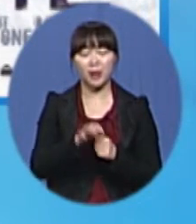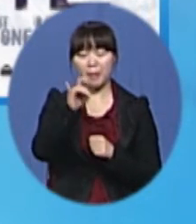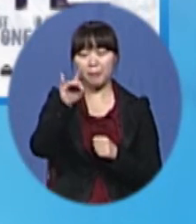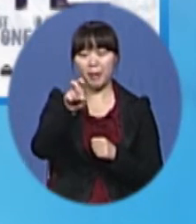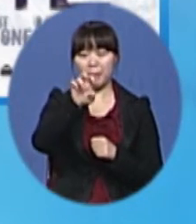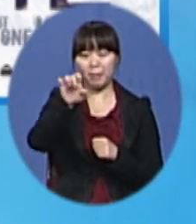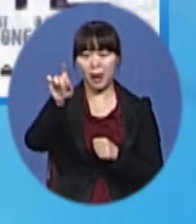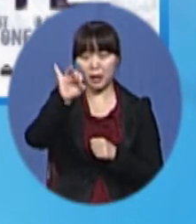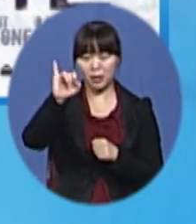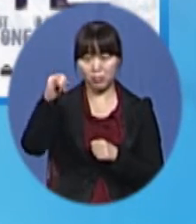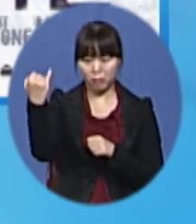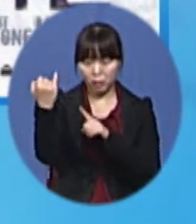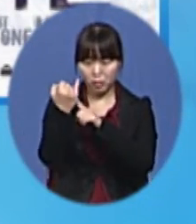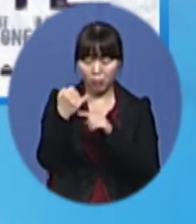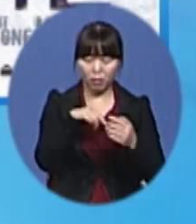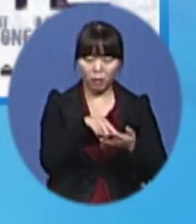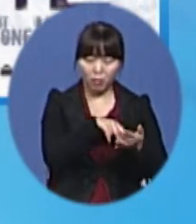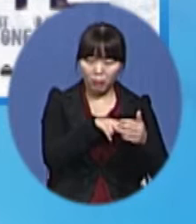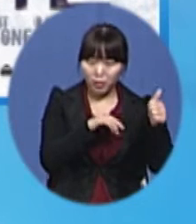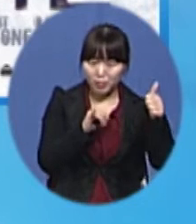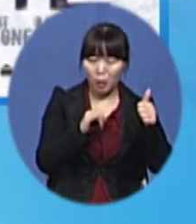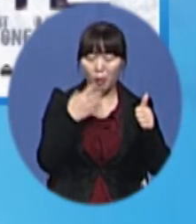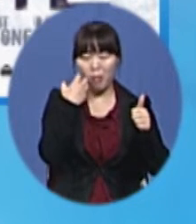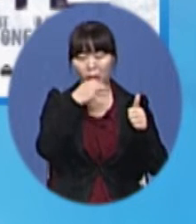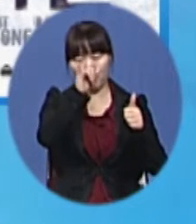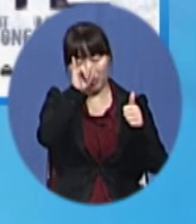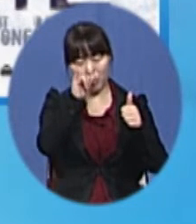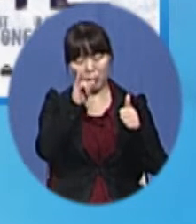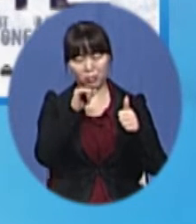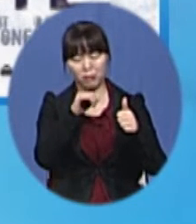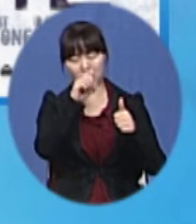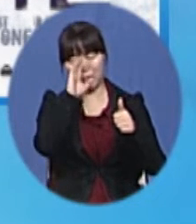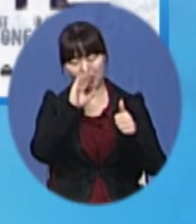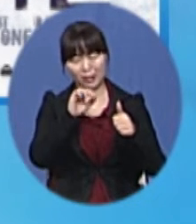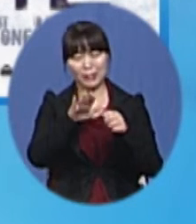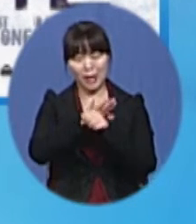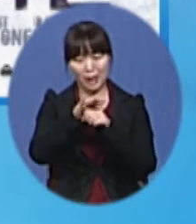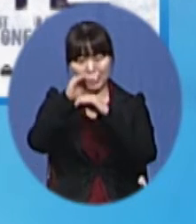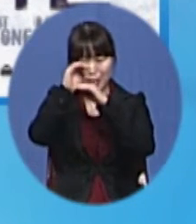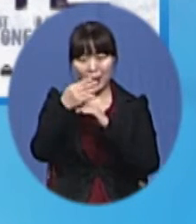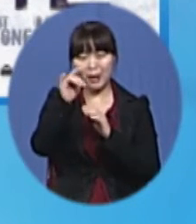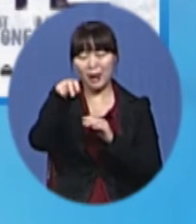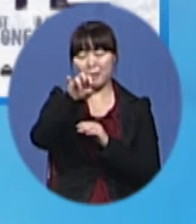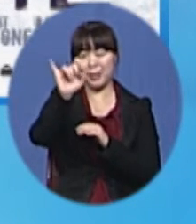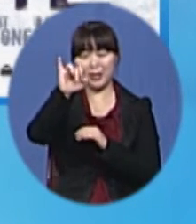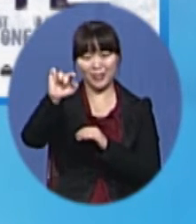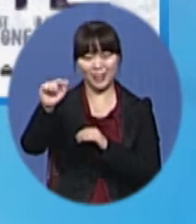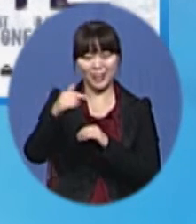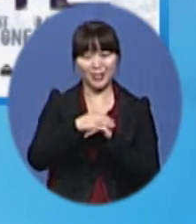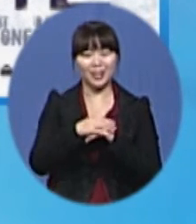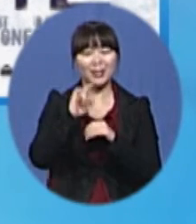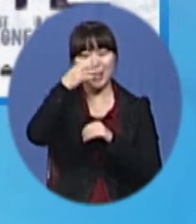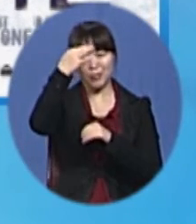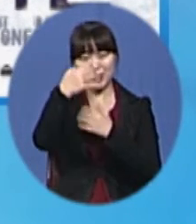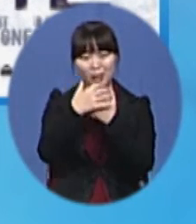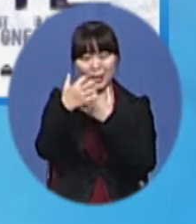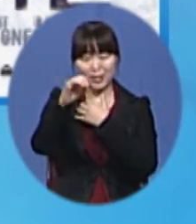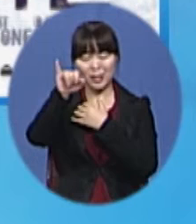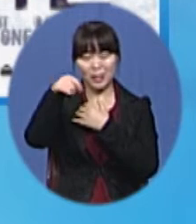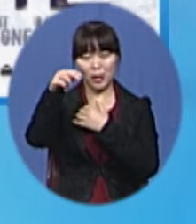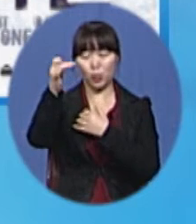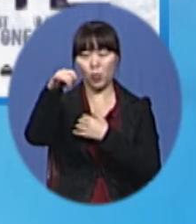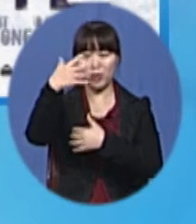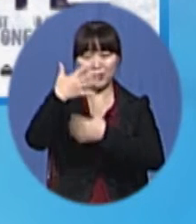뱀파이어 소녀와 외톨이 소년의 매혹적이면서도 잔혹한 사랑 이야기 렘미인이 예술의 전당 CJ 토월